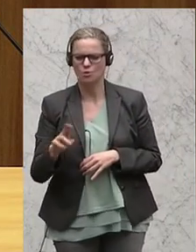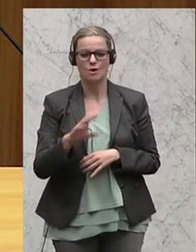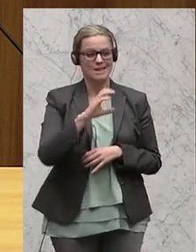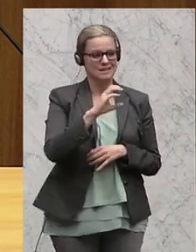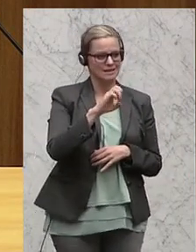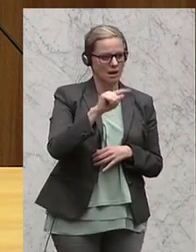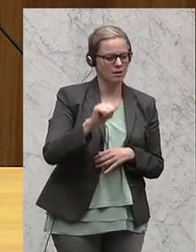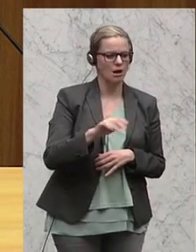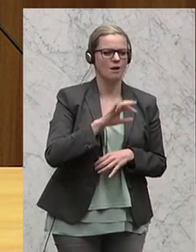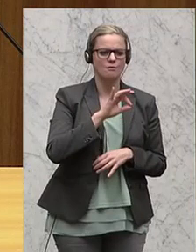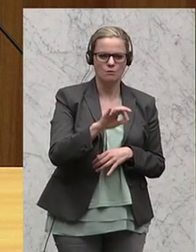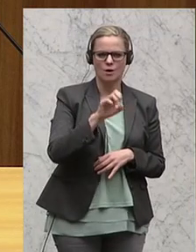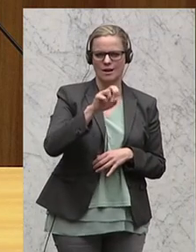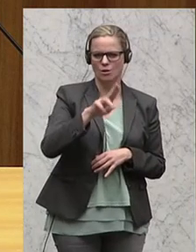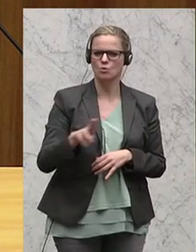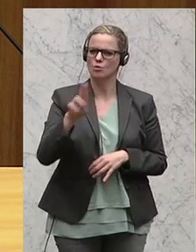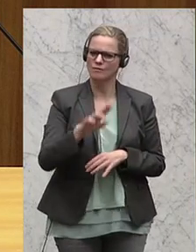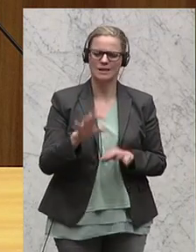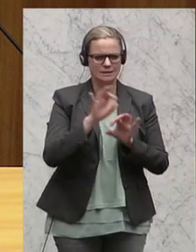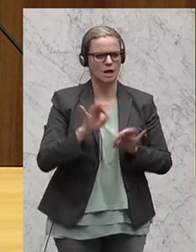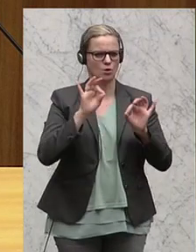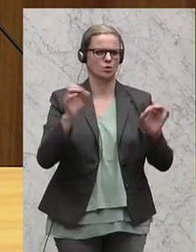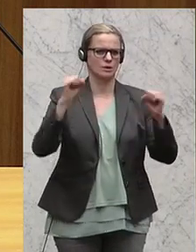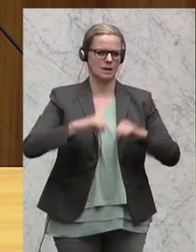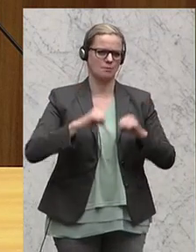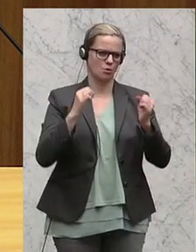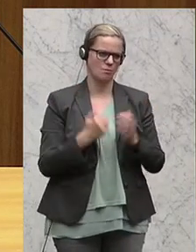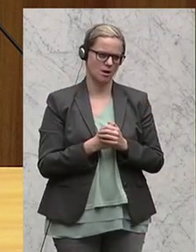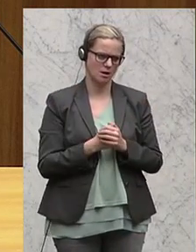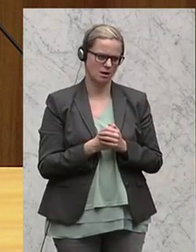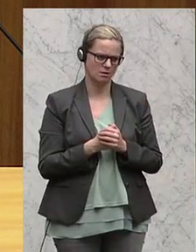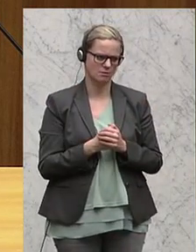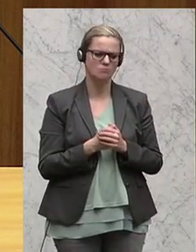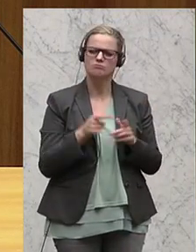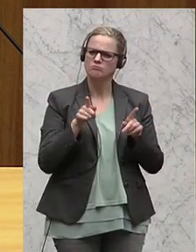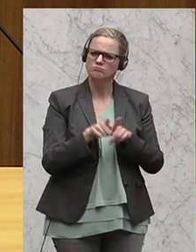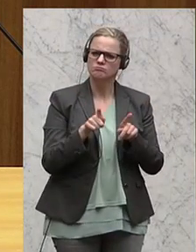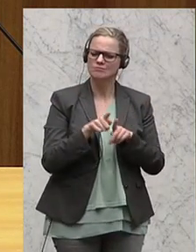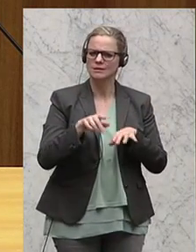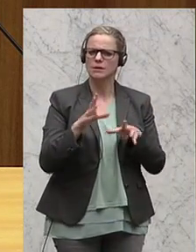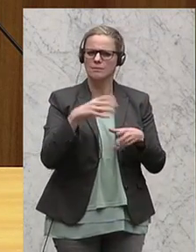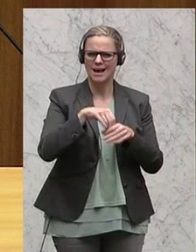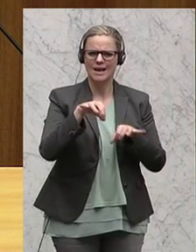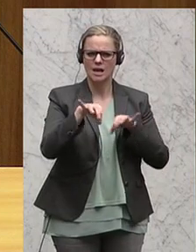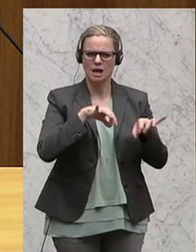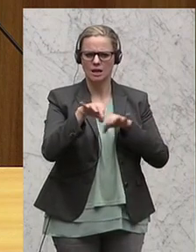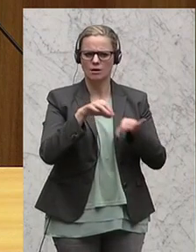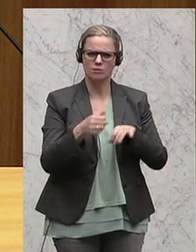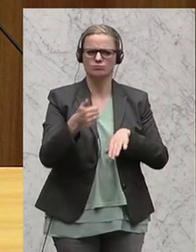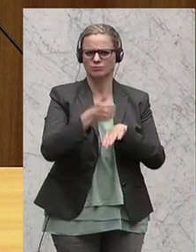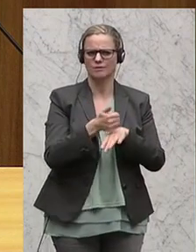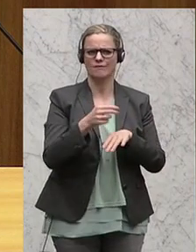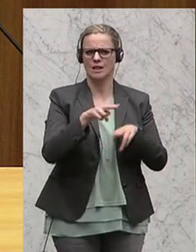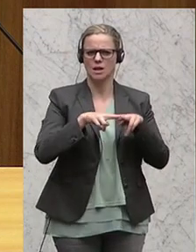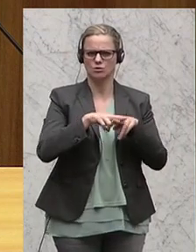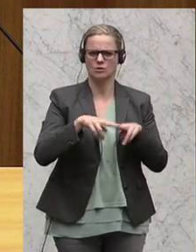für die Europäische Union ein hervorragendes Abkommen ist. Es enthält das Right to Regulate, also die Regulierungshoheit der